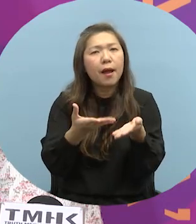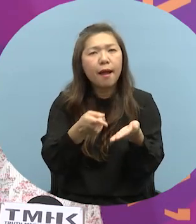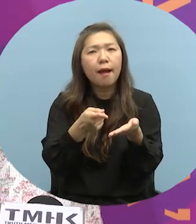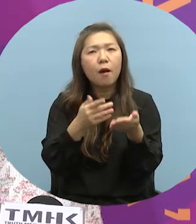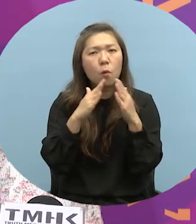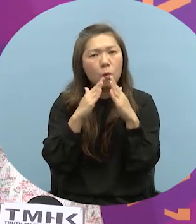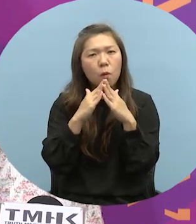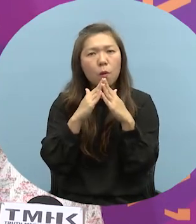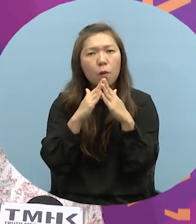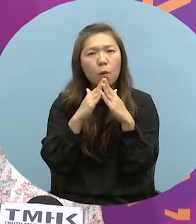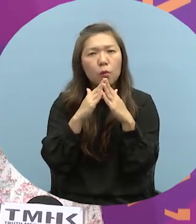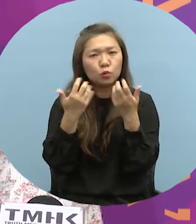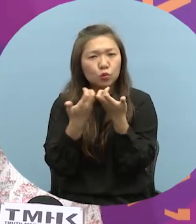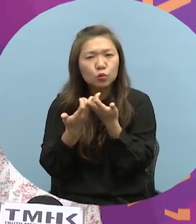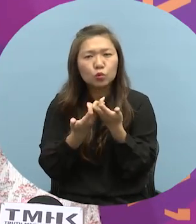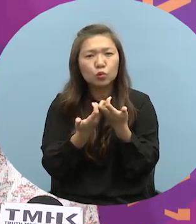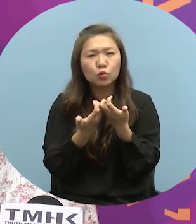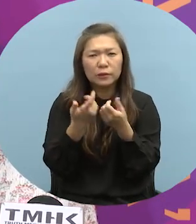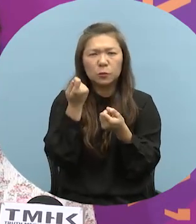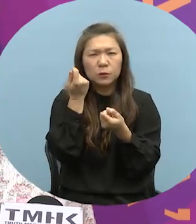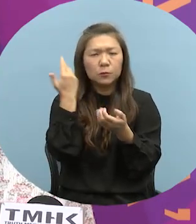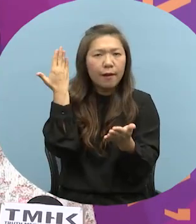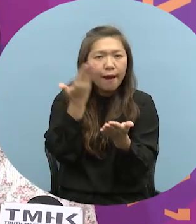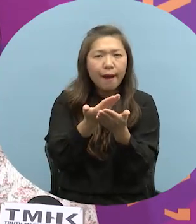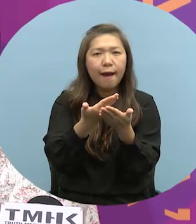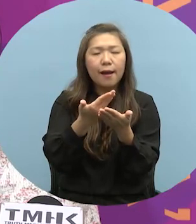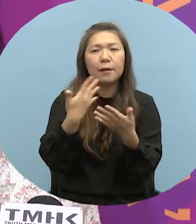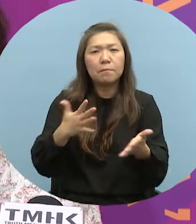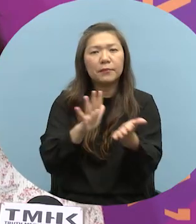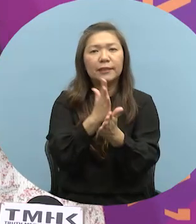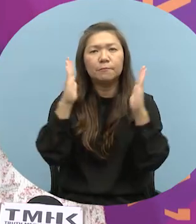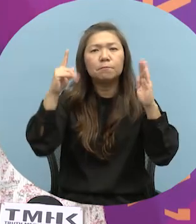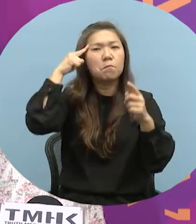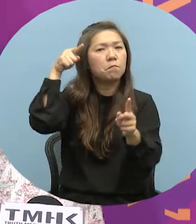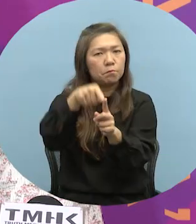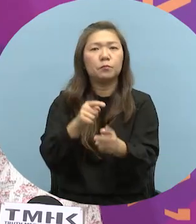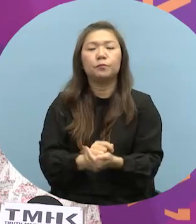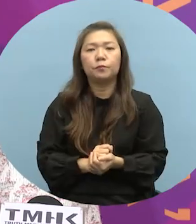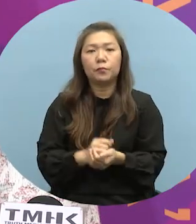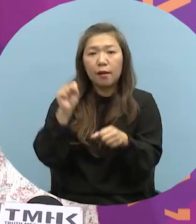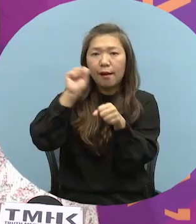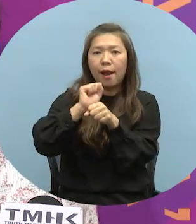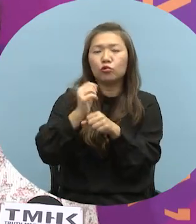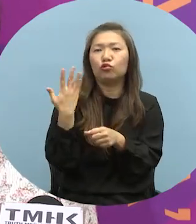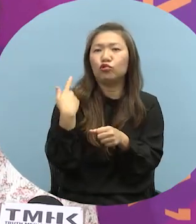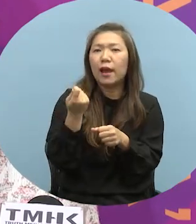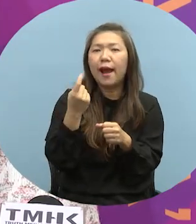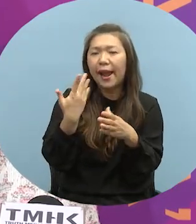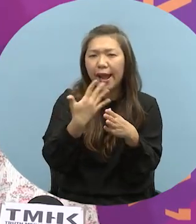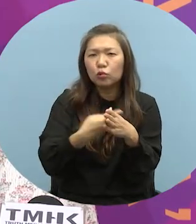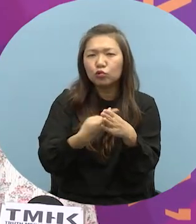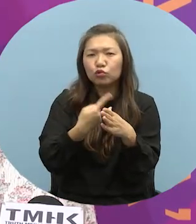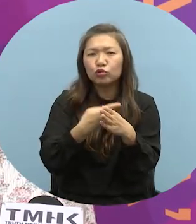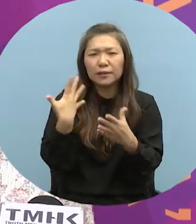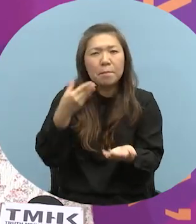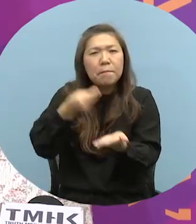的額，其實相當接近年度供應的目標，加上近這幾個月市場